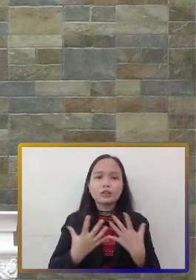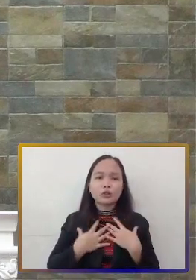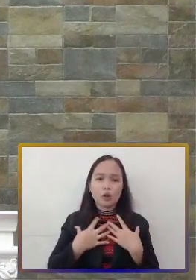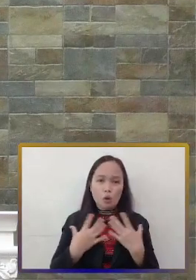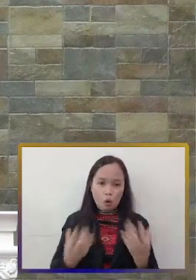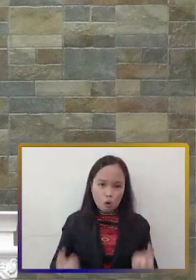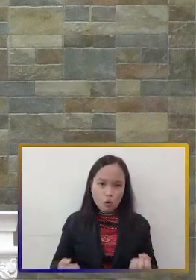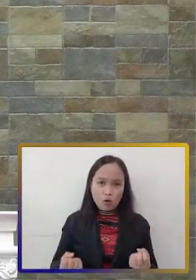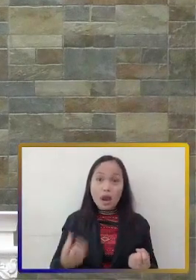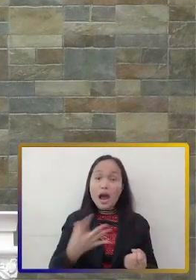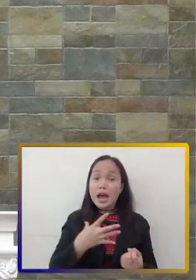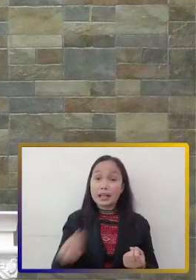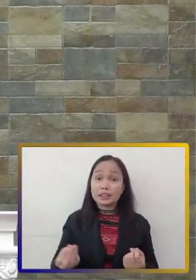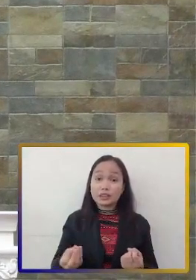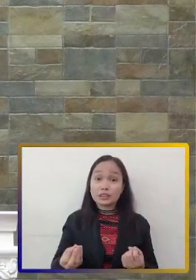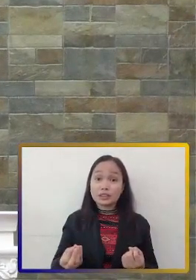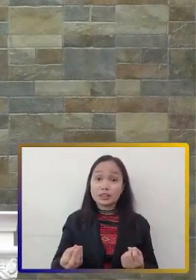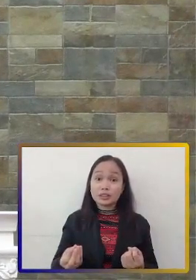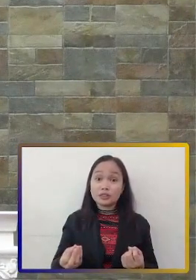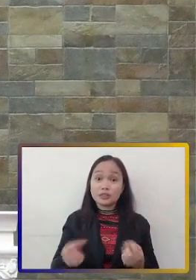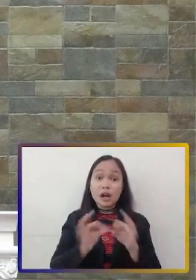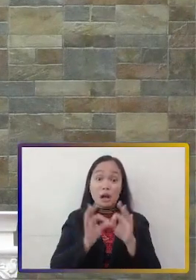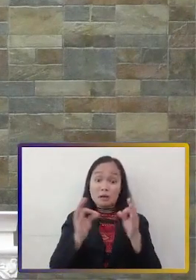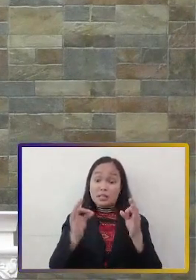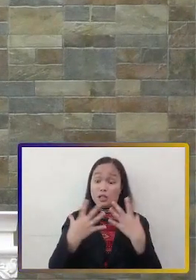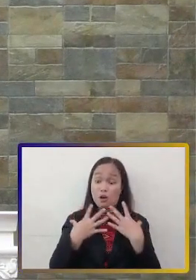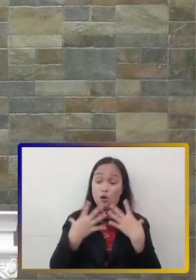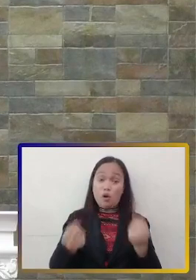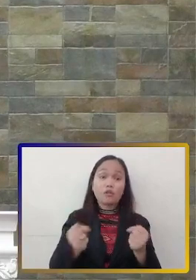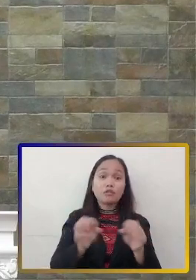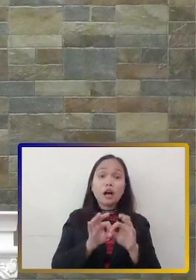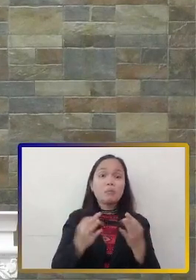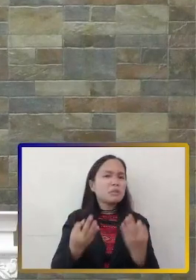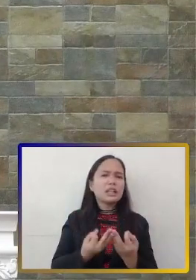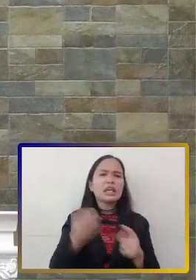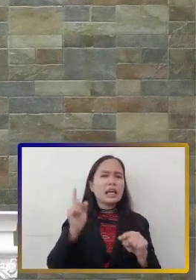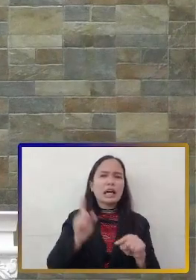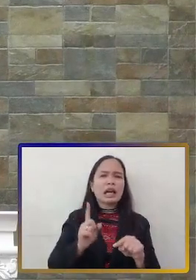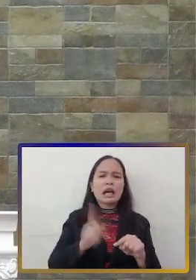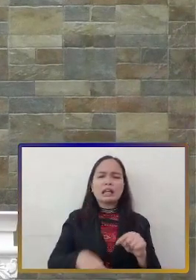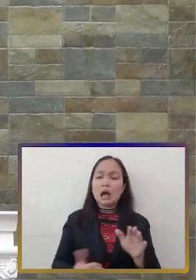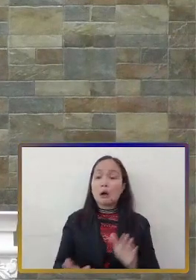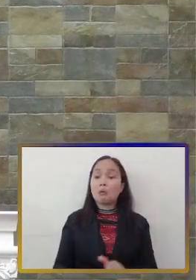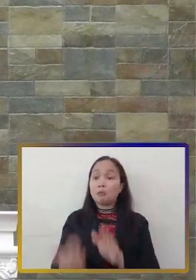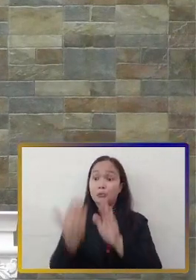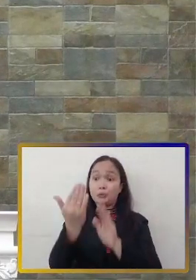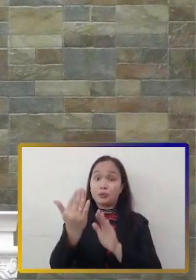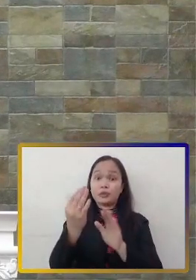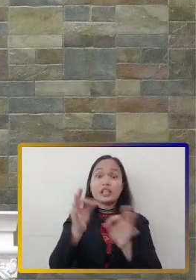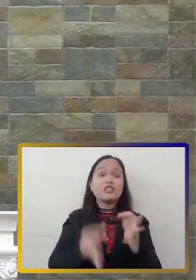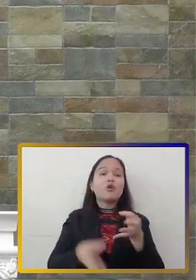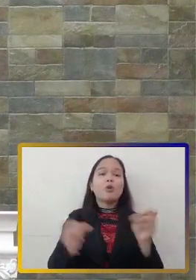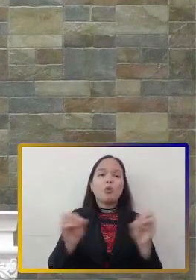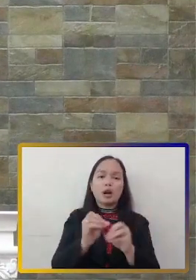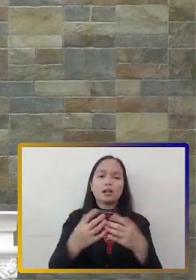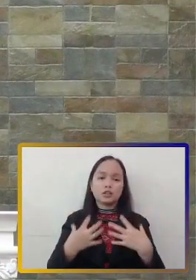ang pamilyang, ang strong family, ay hindi rin po mag-exist kung walang strong na